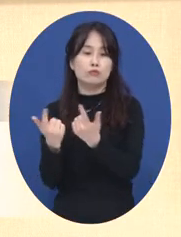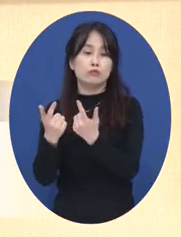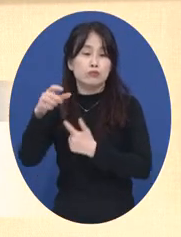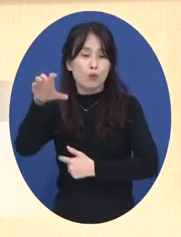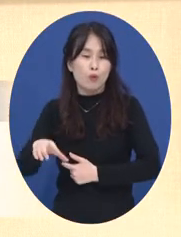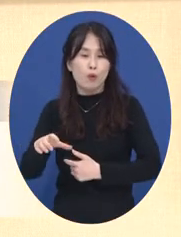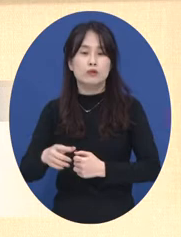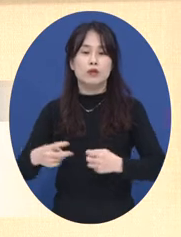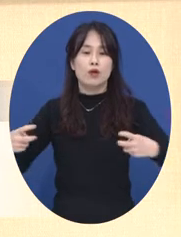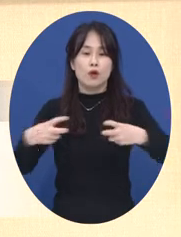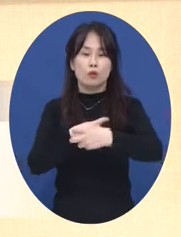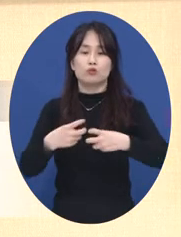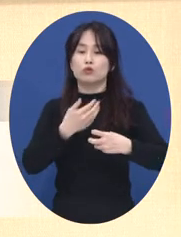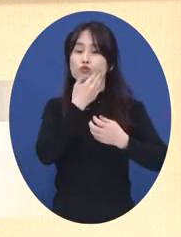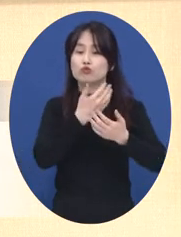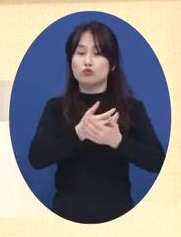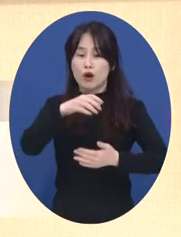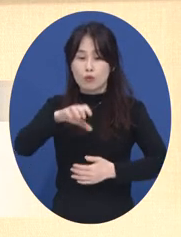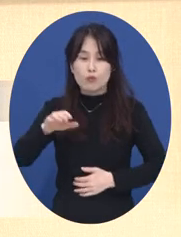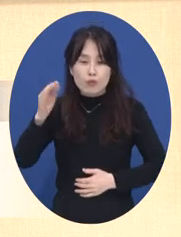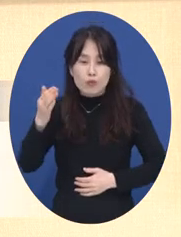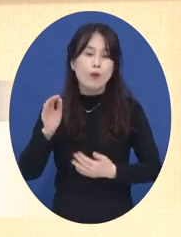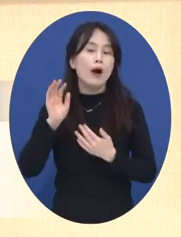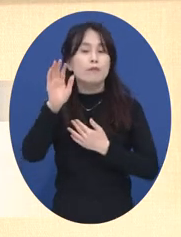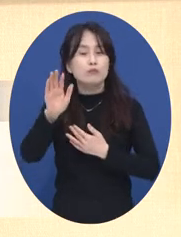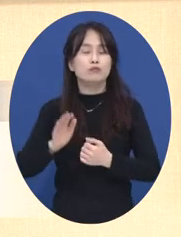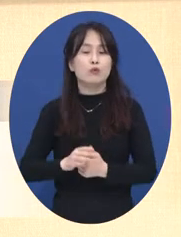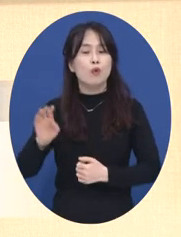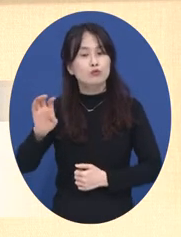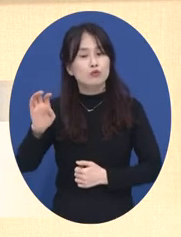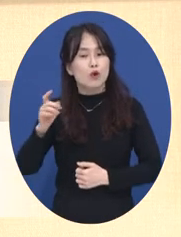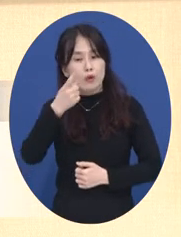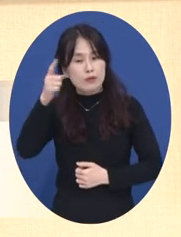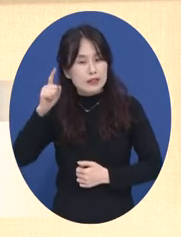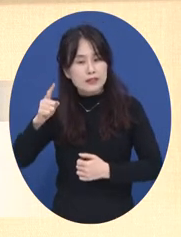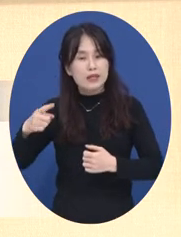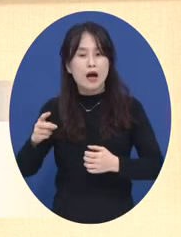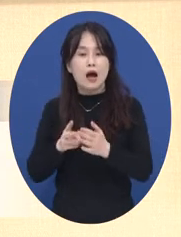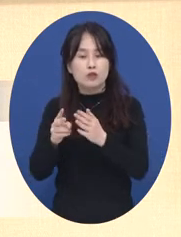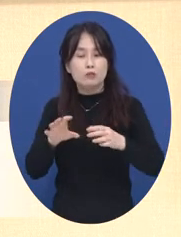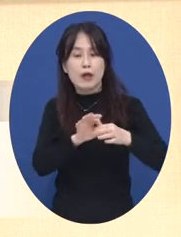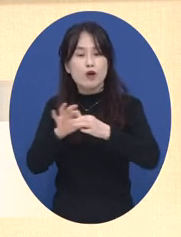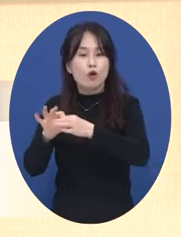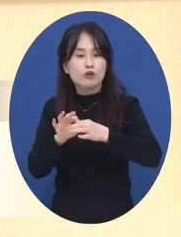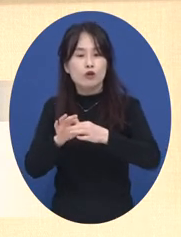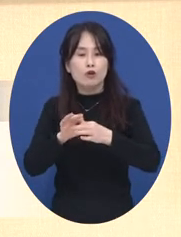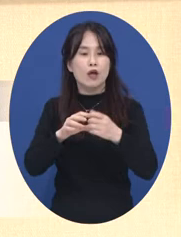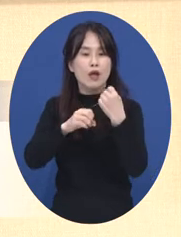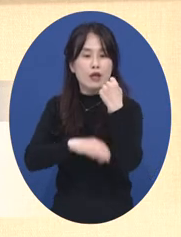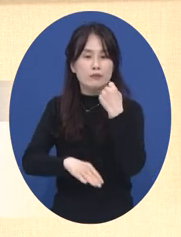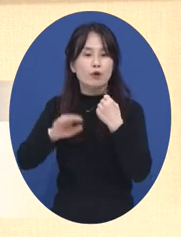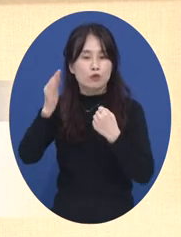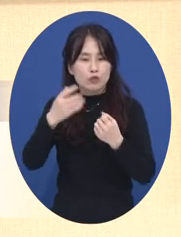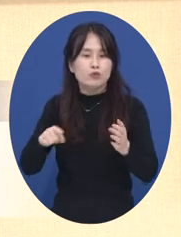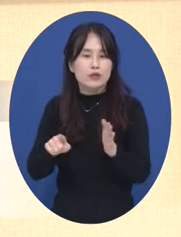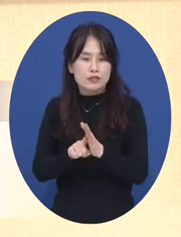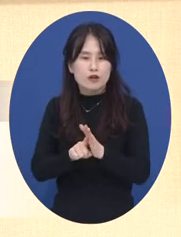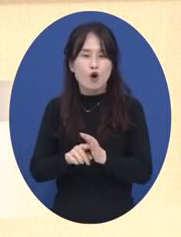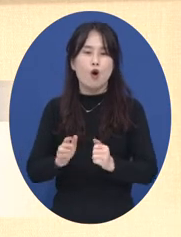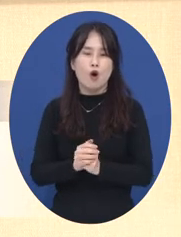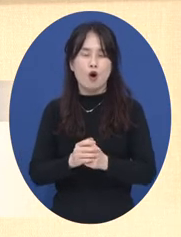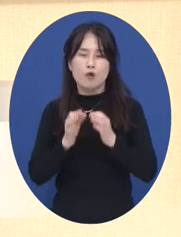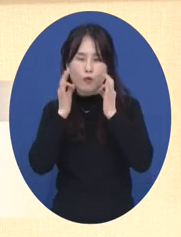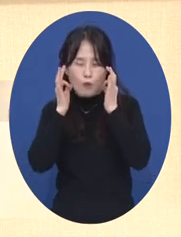가 사통팔달의 교통 중심이 되어서 더 향후 유라시아 초 토막 연결의 전초기지가 되도록 더욱